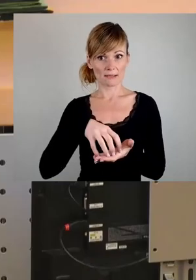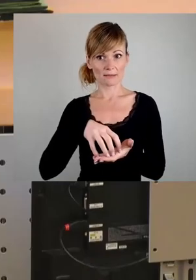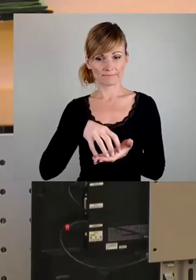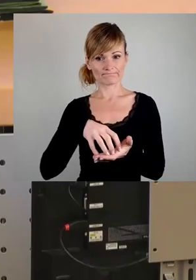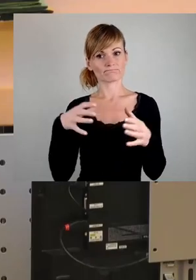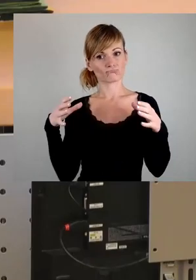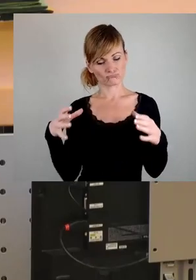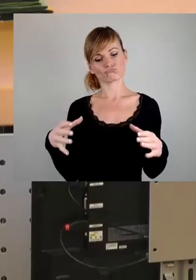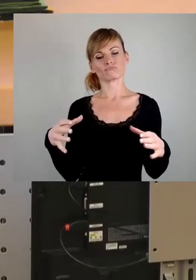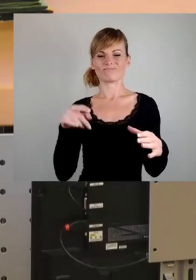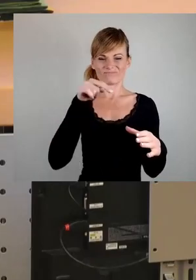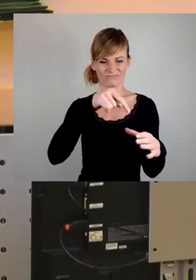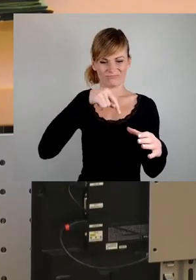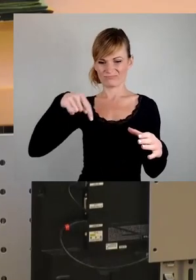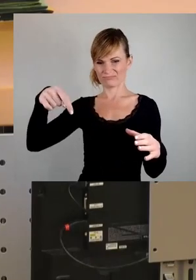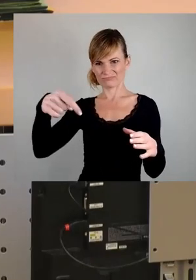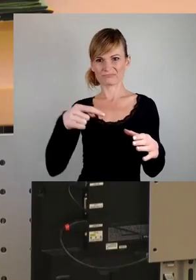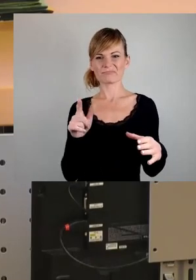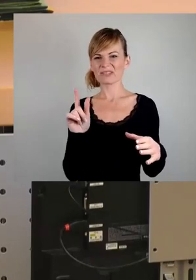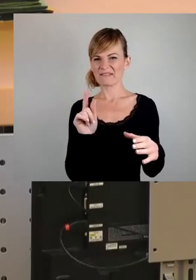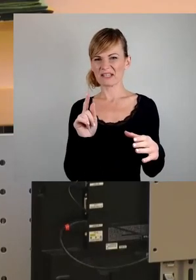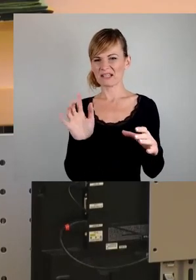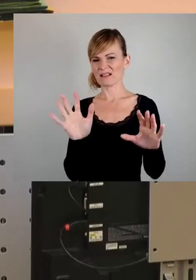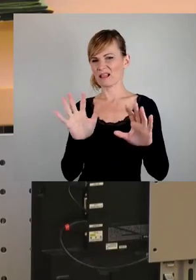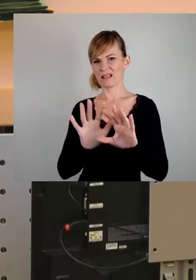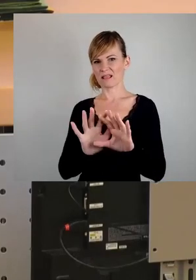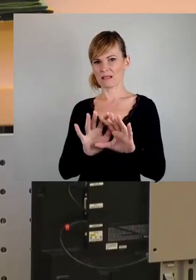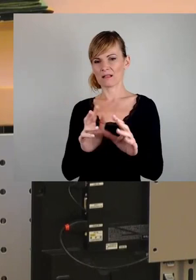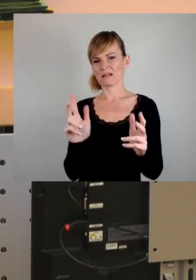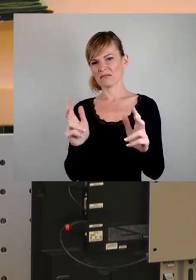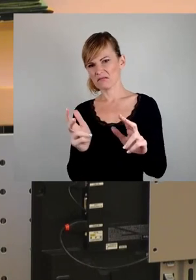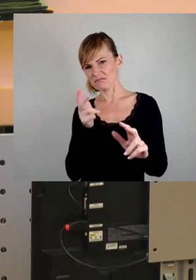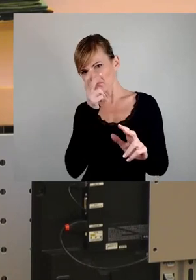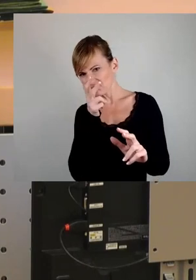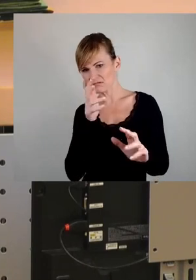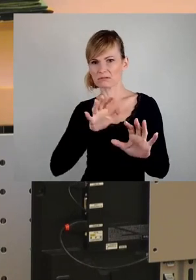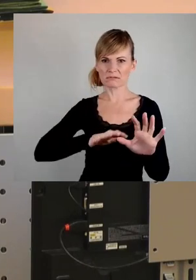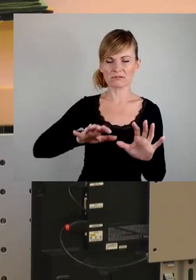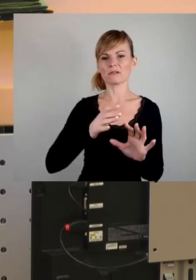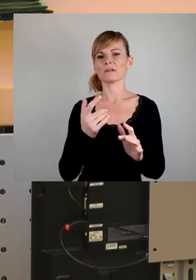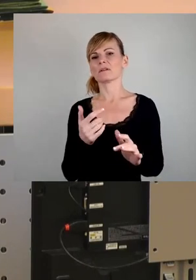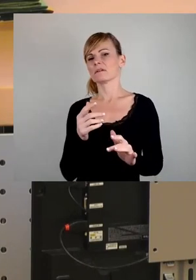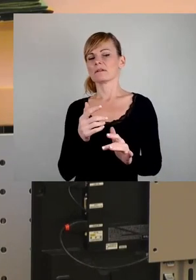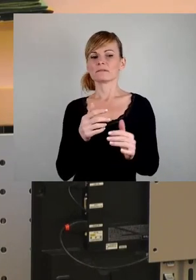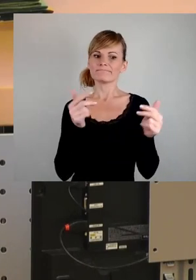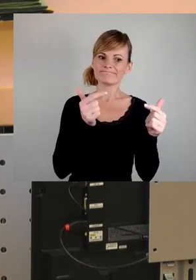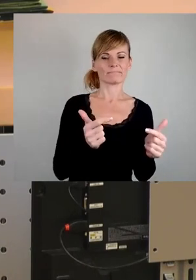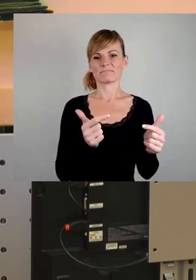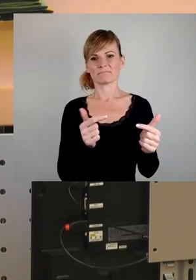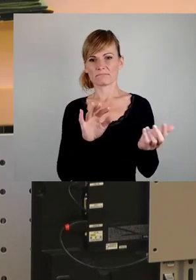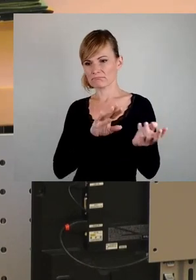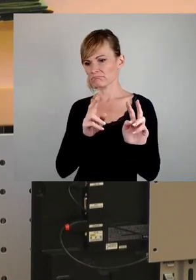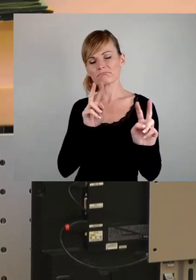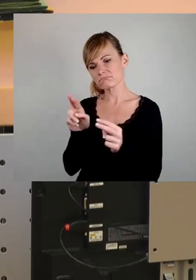eher ein Schattendasein geführt haben oder die eher stiefmütterlich behandelt worden sind, die